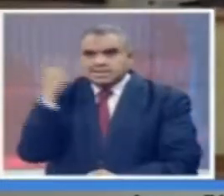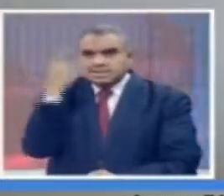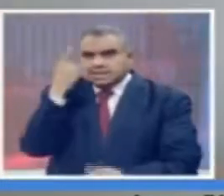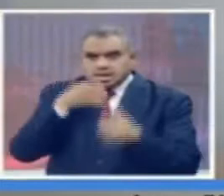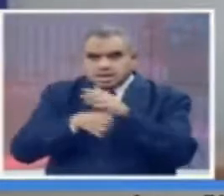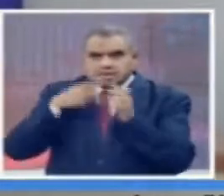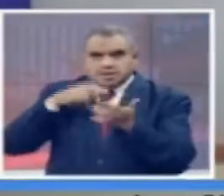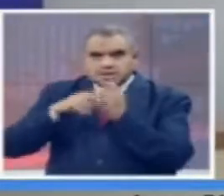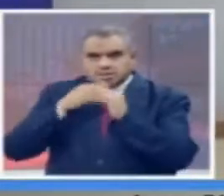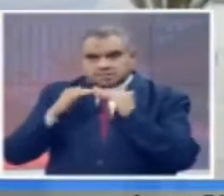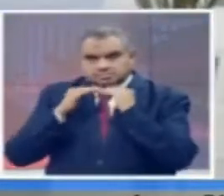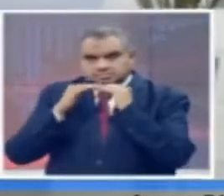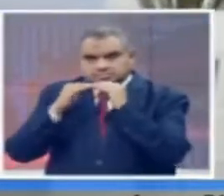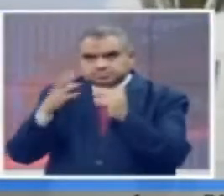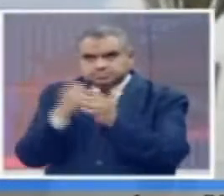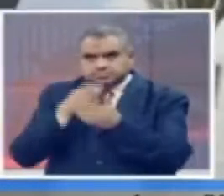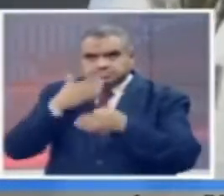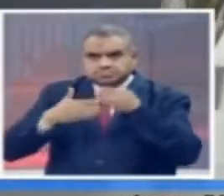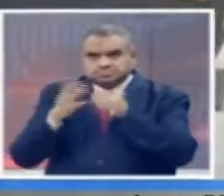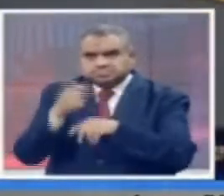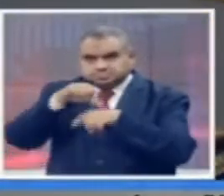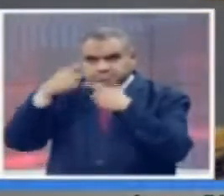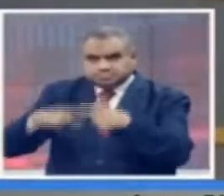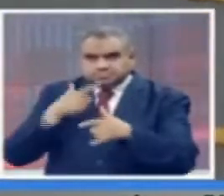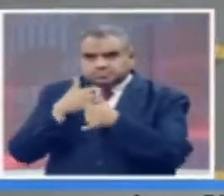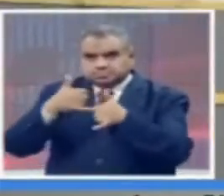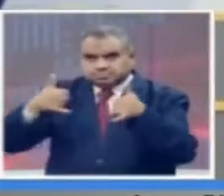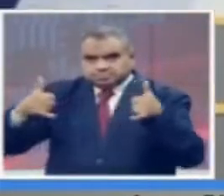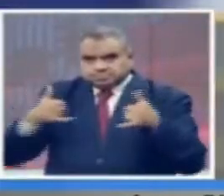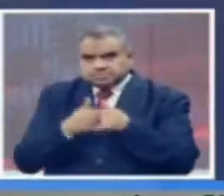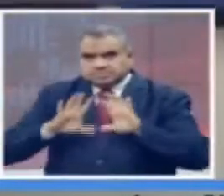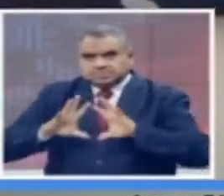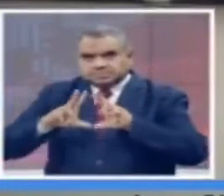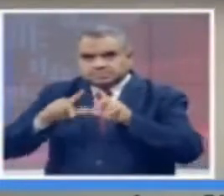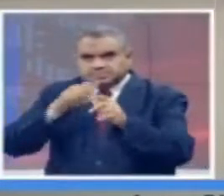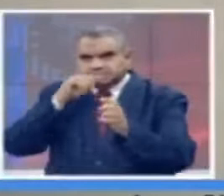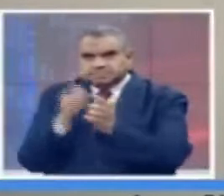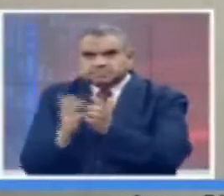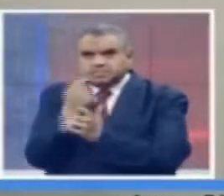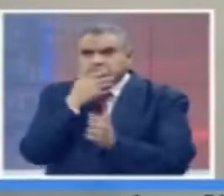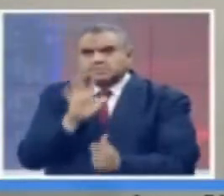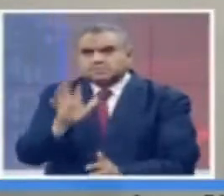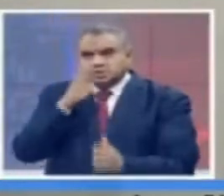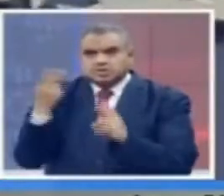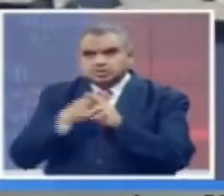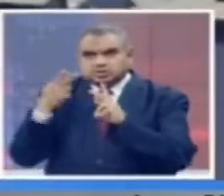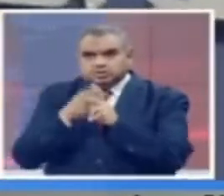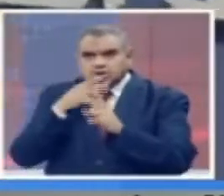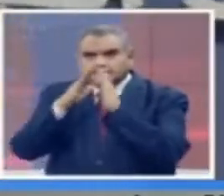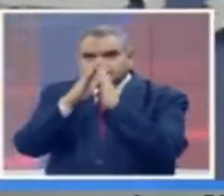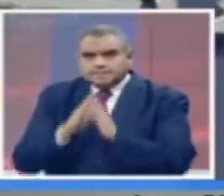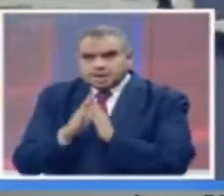لكافة قطاعاتها والخطوات الثابتة التي تخطوها نحو هذا التطوير بما يليق بالمواطن المصري